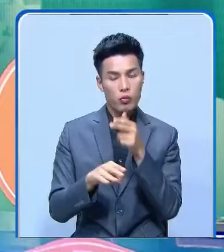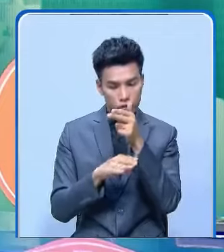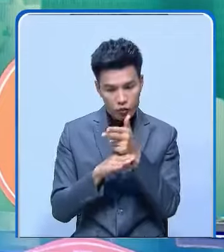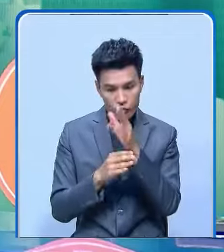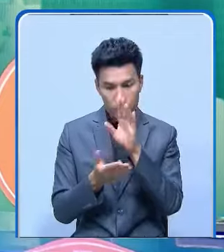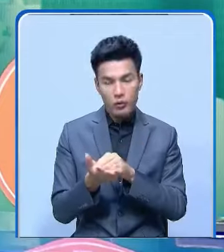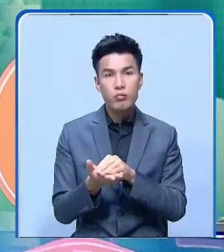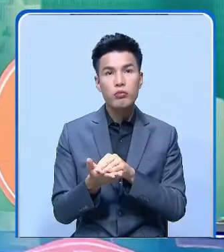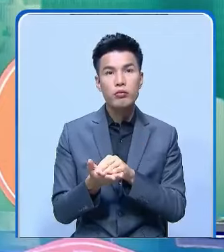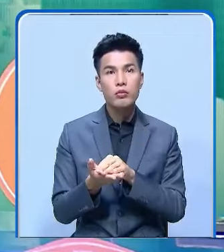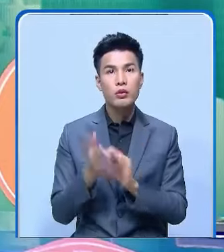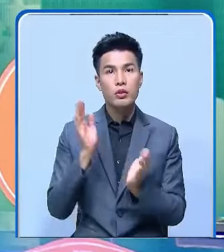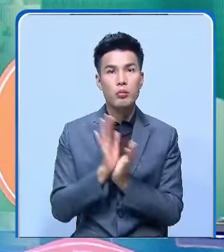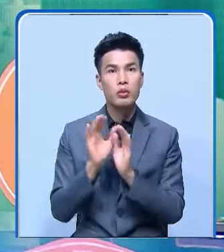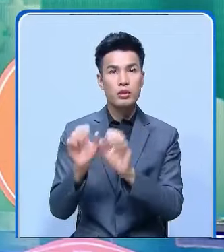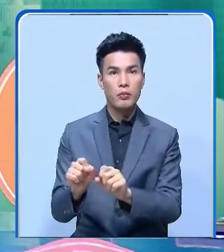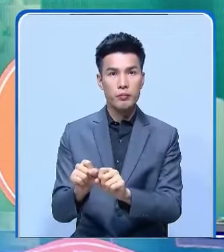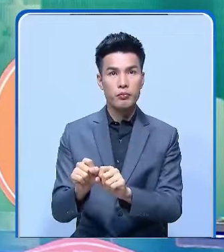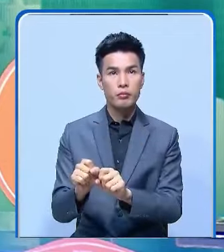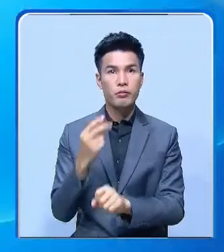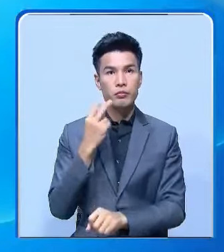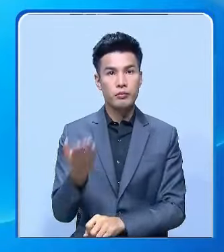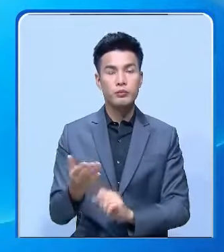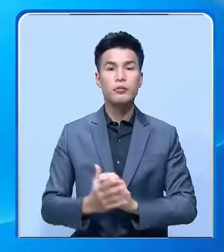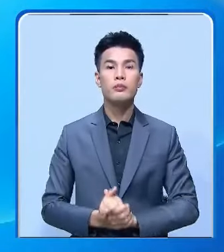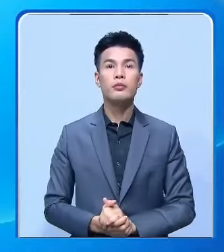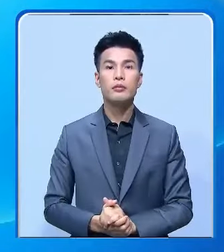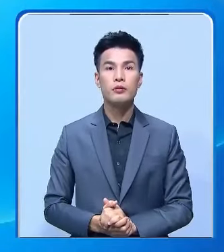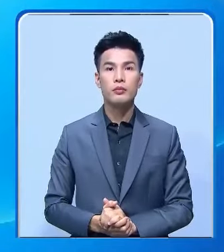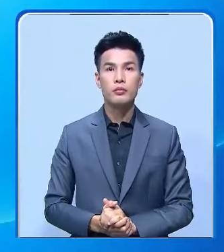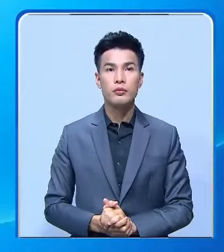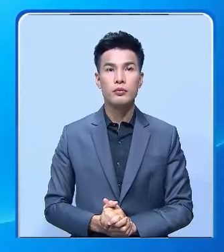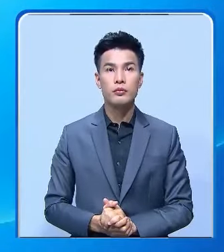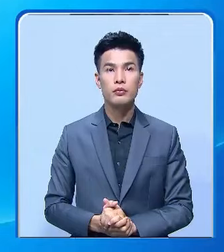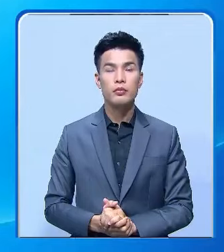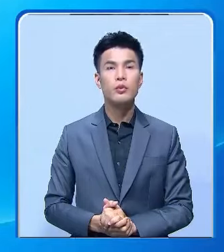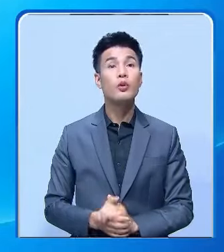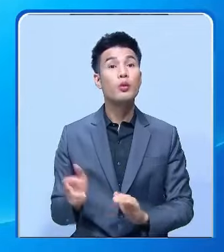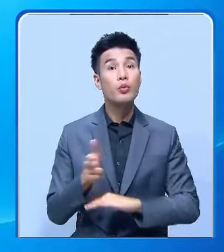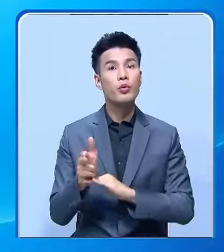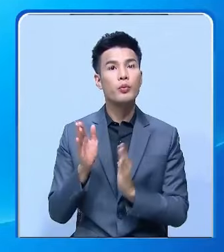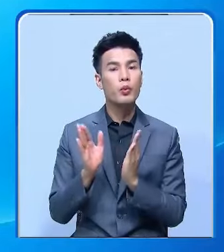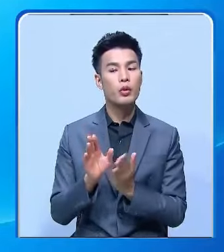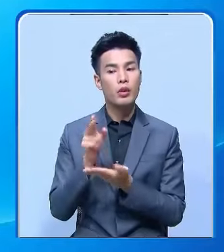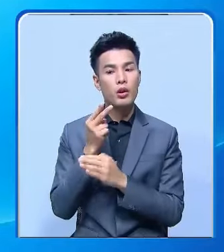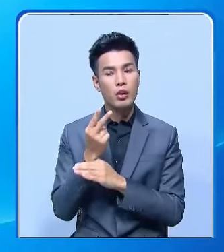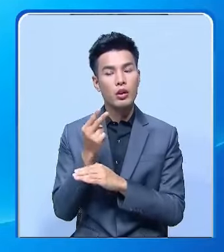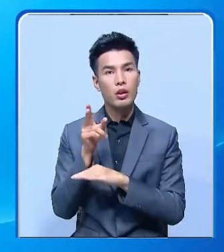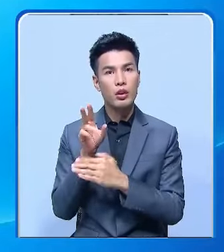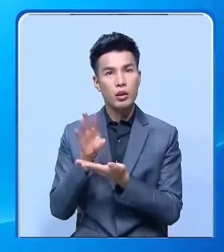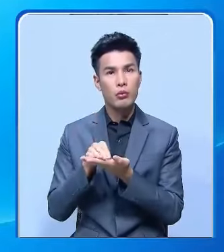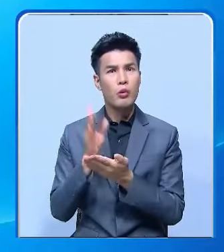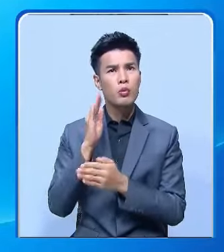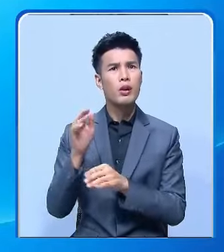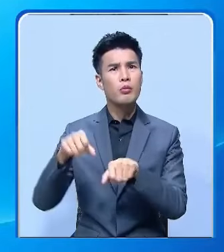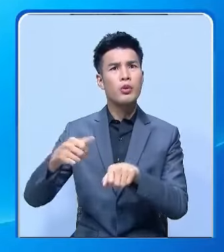ปเป็นหลักฐานตำรวจจับได้แบบคาหนังคาเขานะคะเป็นคลิปที่พลเมืองดีถ่ายเอาไว้เนี่ยชายคนนี้นั่งอยู่บน